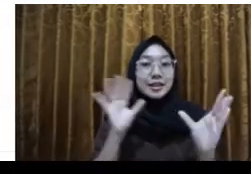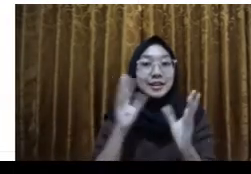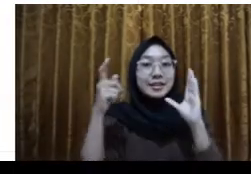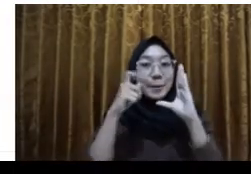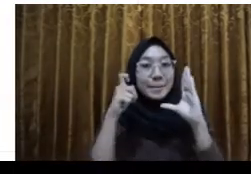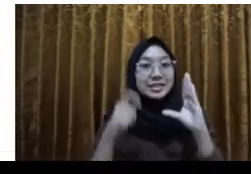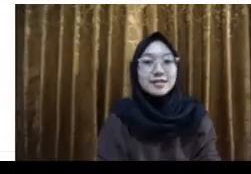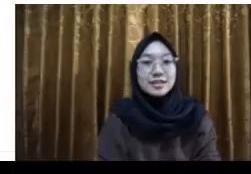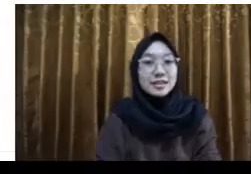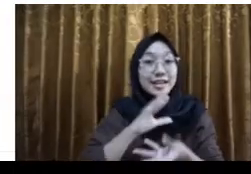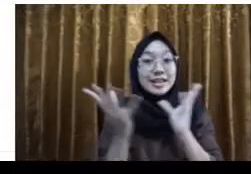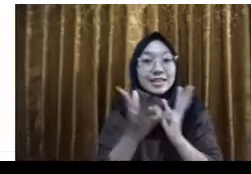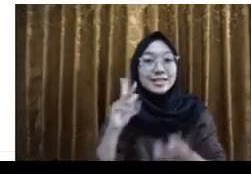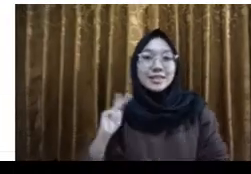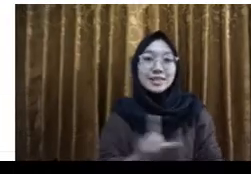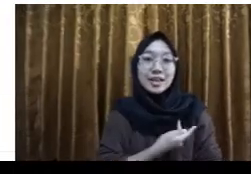Jadi kita bisa membaca dan